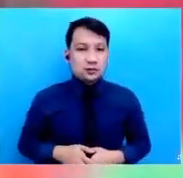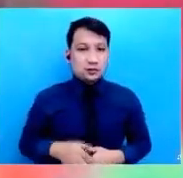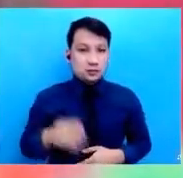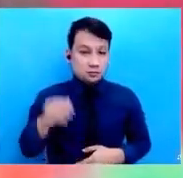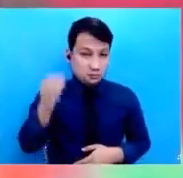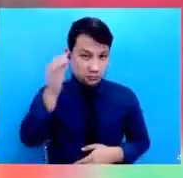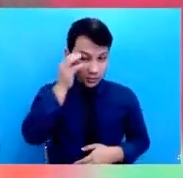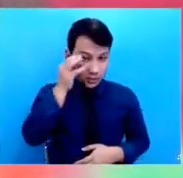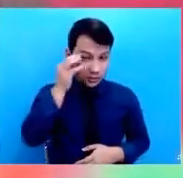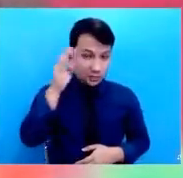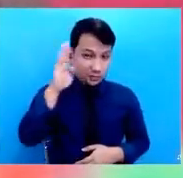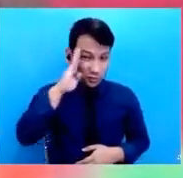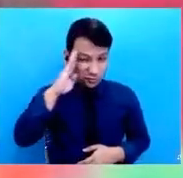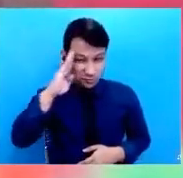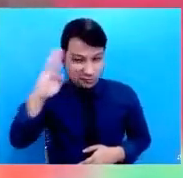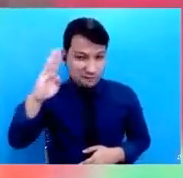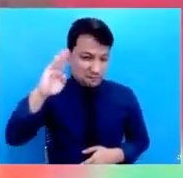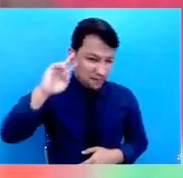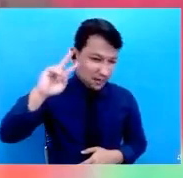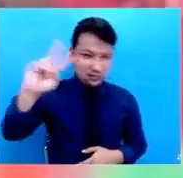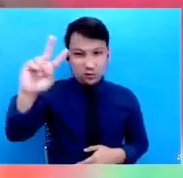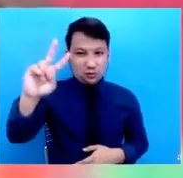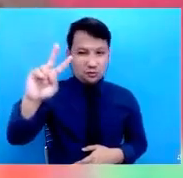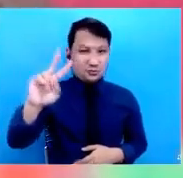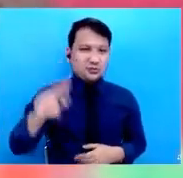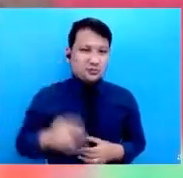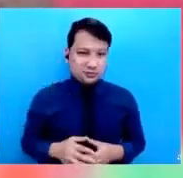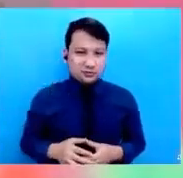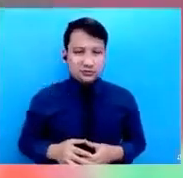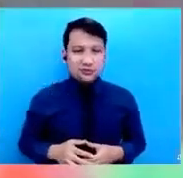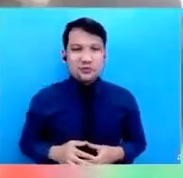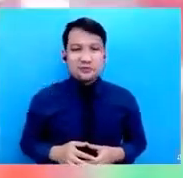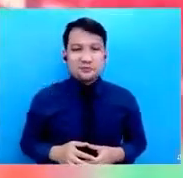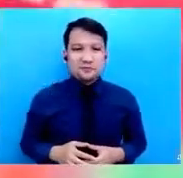Ferdinand Bongbong Marcos